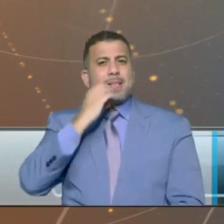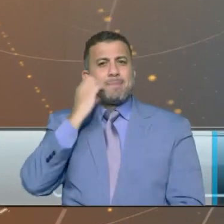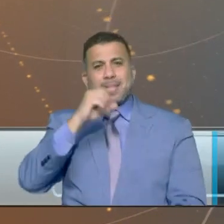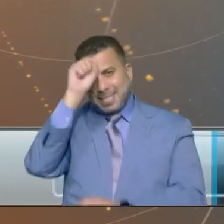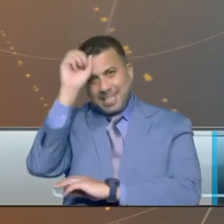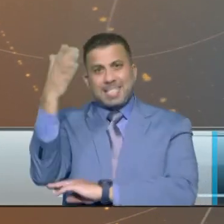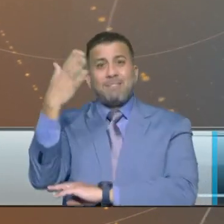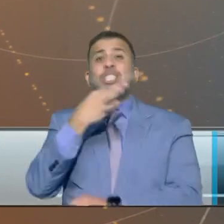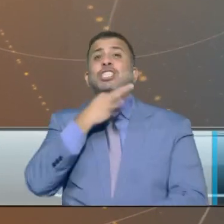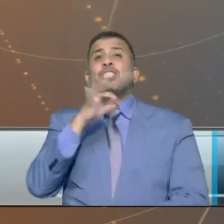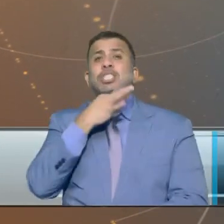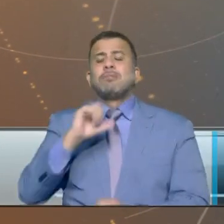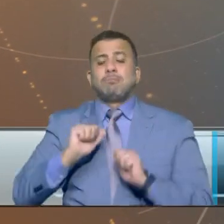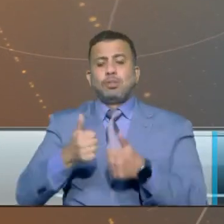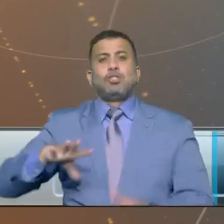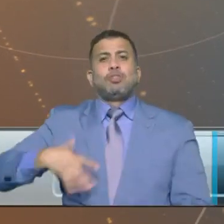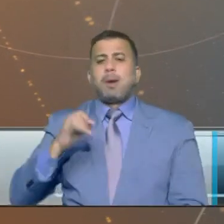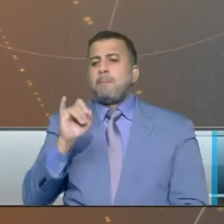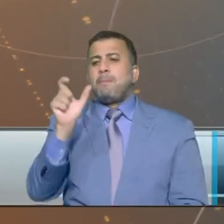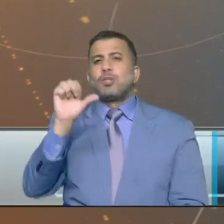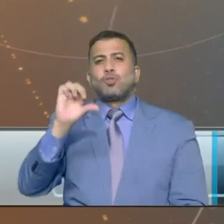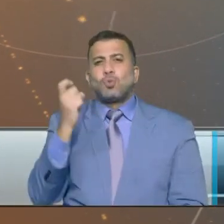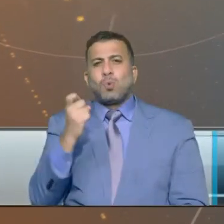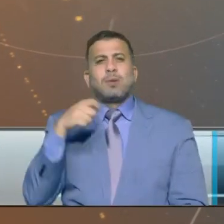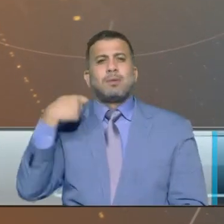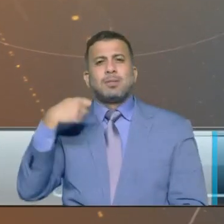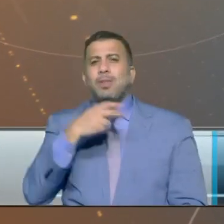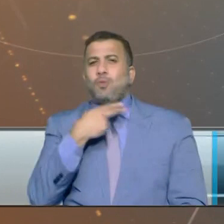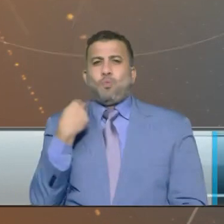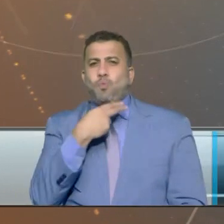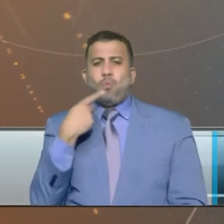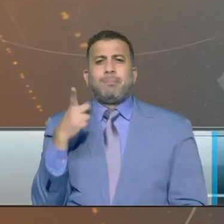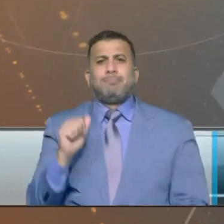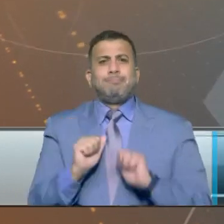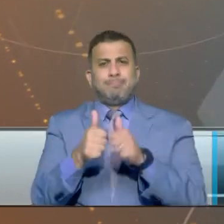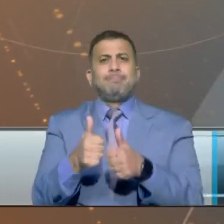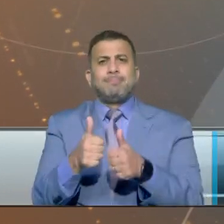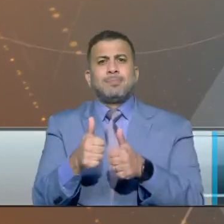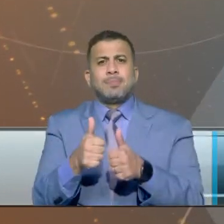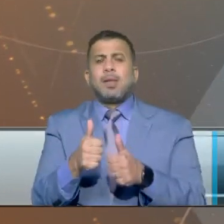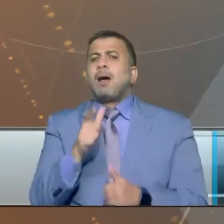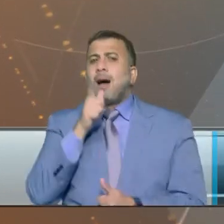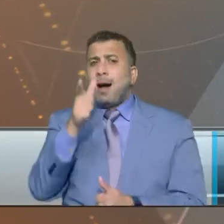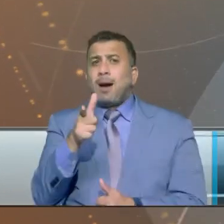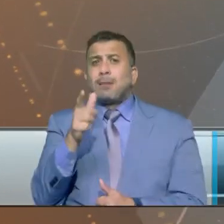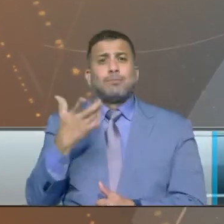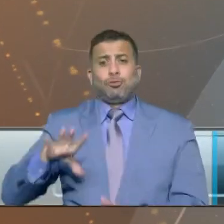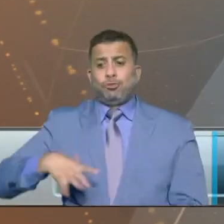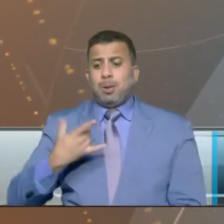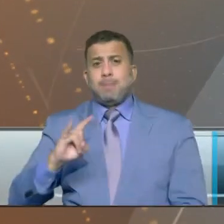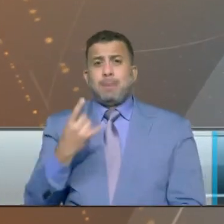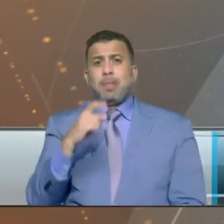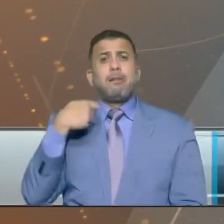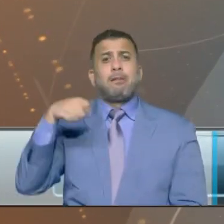بحضور سمو الشيخ منصور بن زايد ال نهيان نائب رئيس الدوله نائب رئيس مجلس الوزراء رئيس ديوان الرئاسه